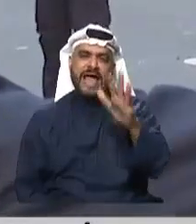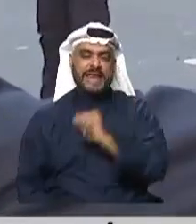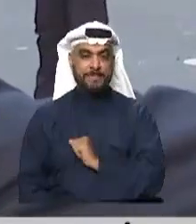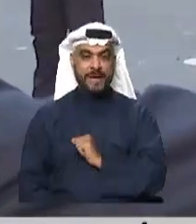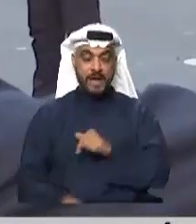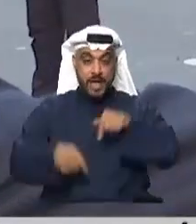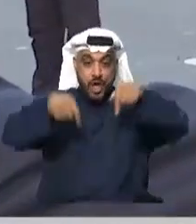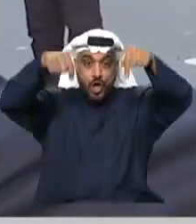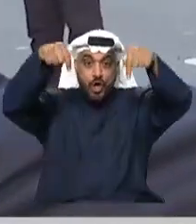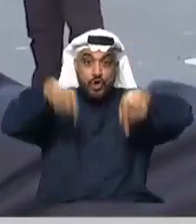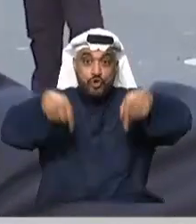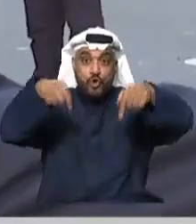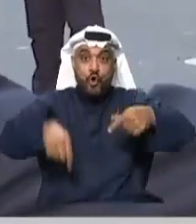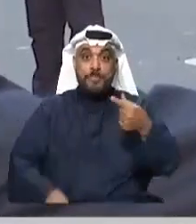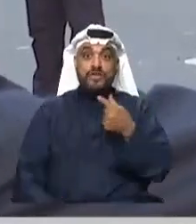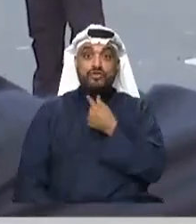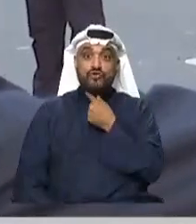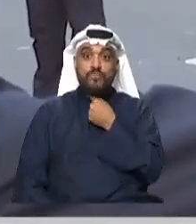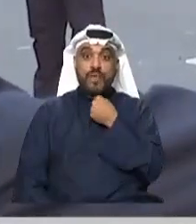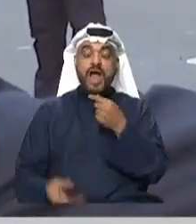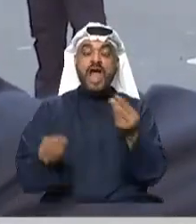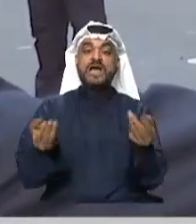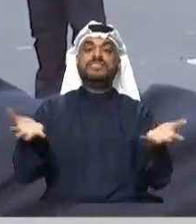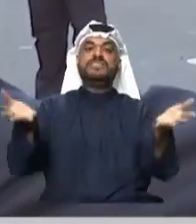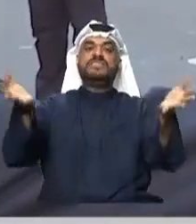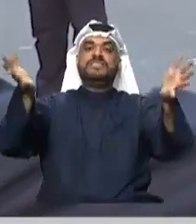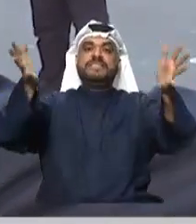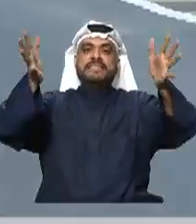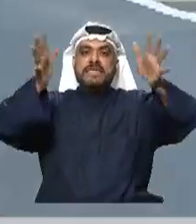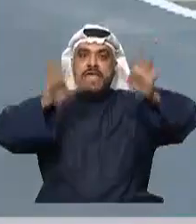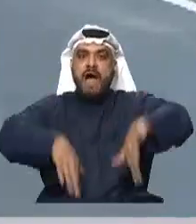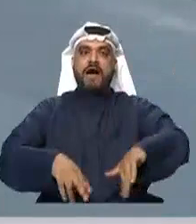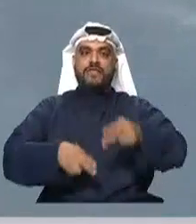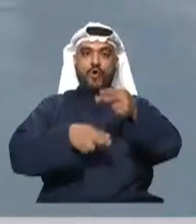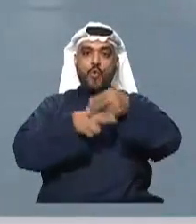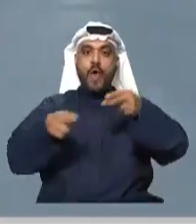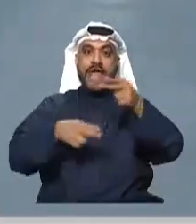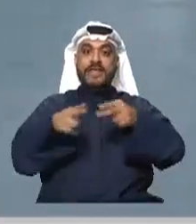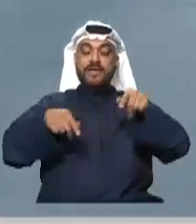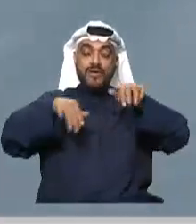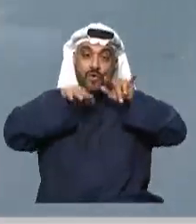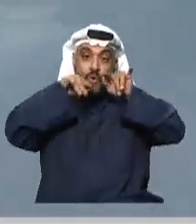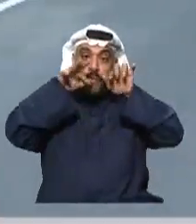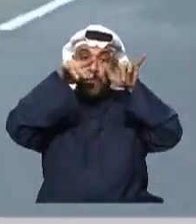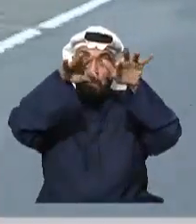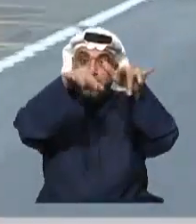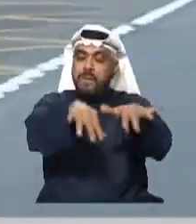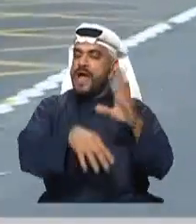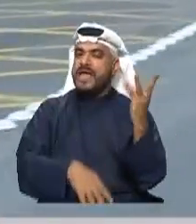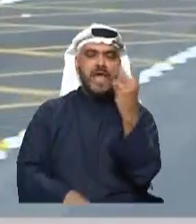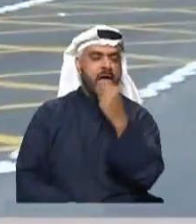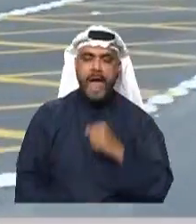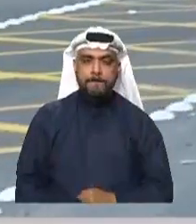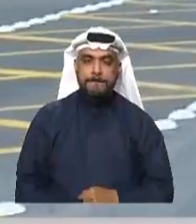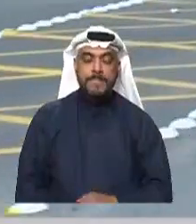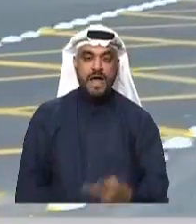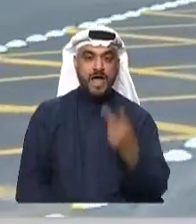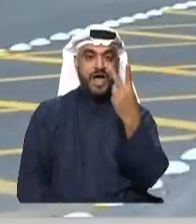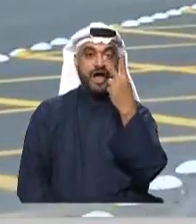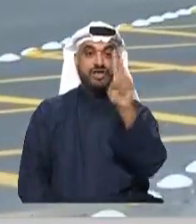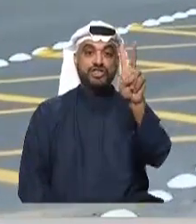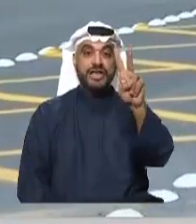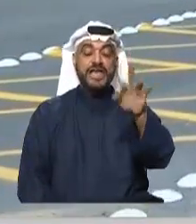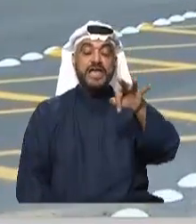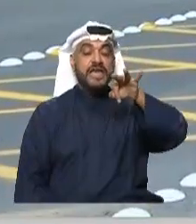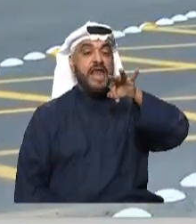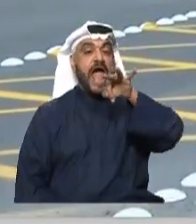ونوعيه المباراه وحسب الحضور الجماهير بالنسبه للكويتيين والخليجيين همم لكن اليوم انا اتكلم